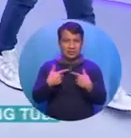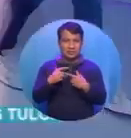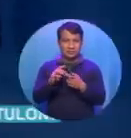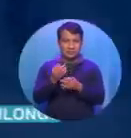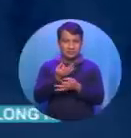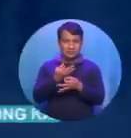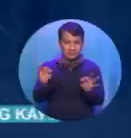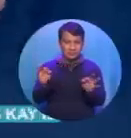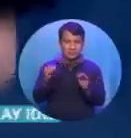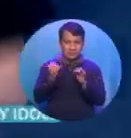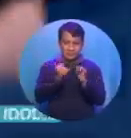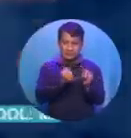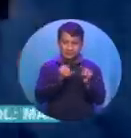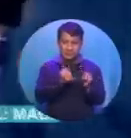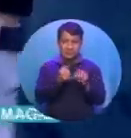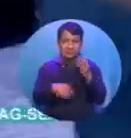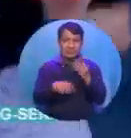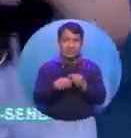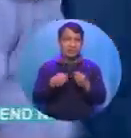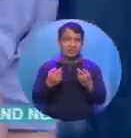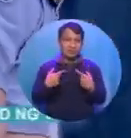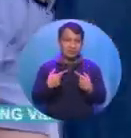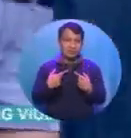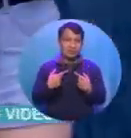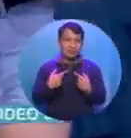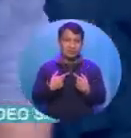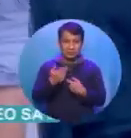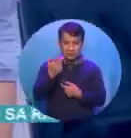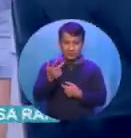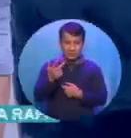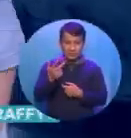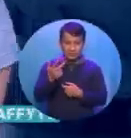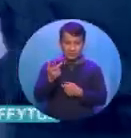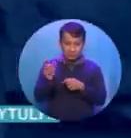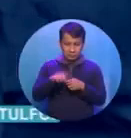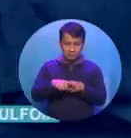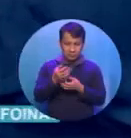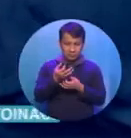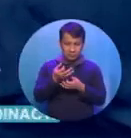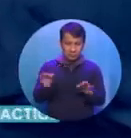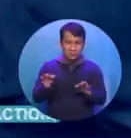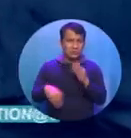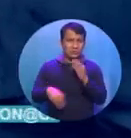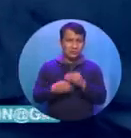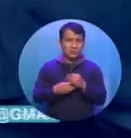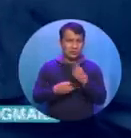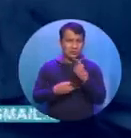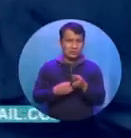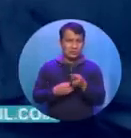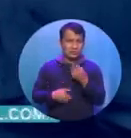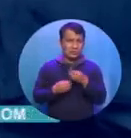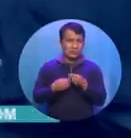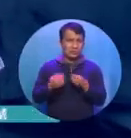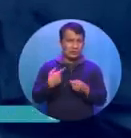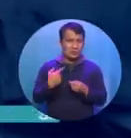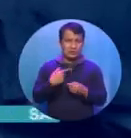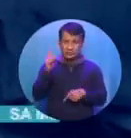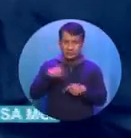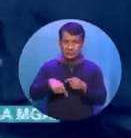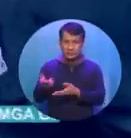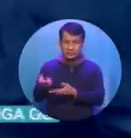free installation at tatlong wang load libre lahat. Kung meron na kayong satellite dish, meron hindi